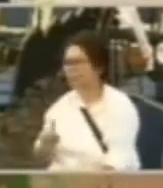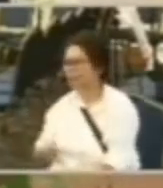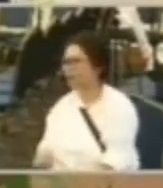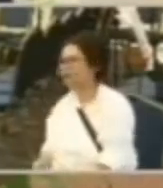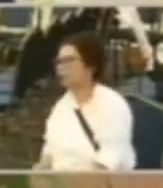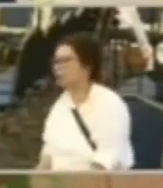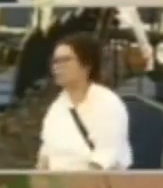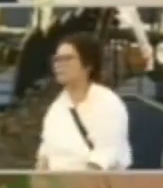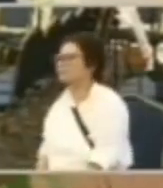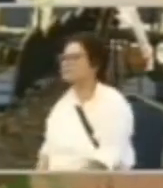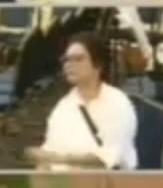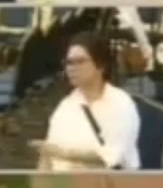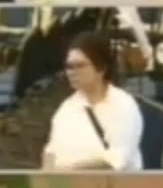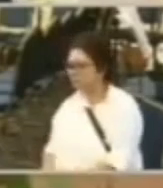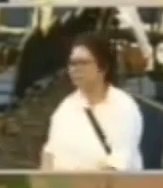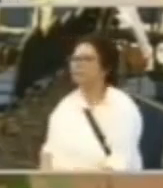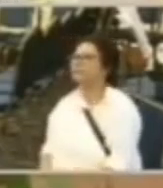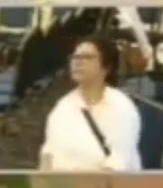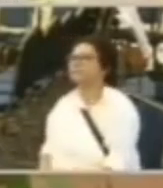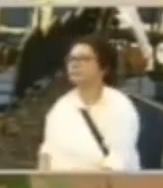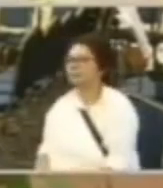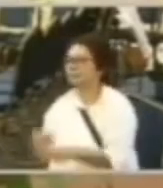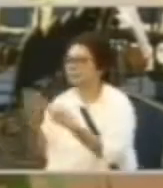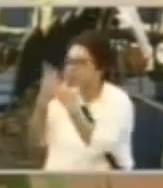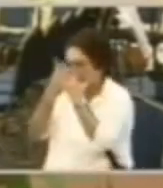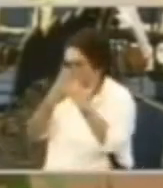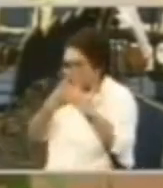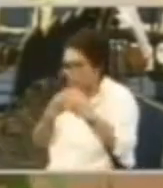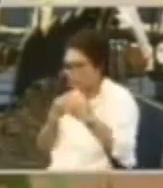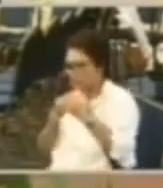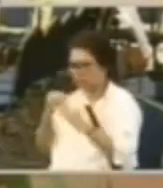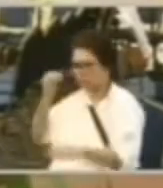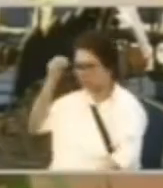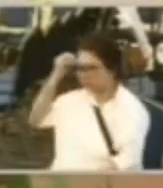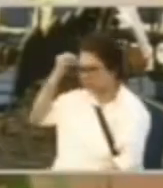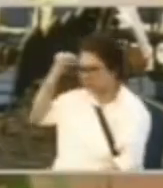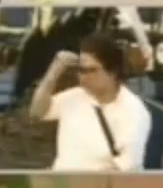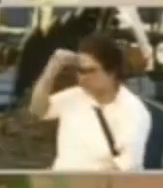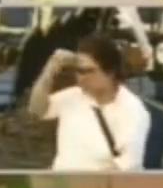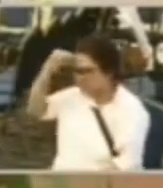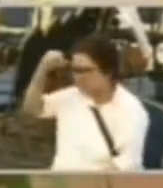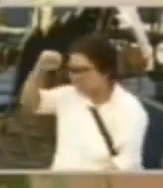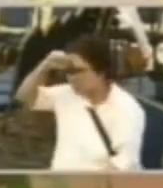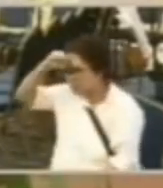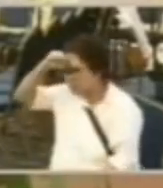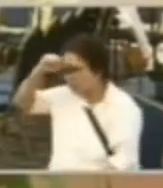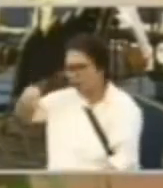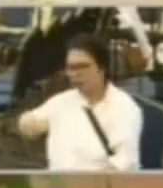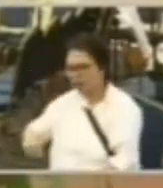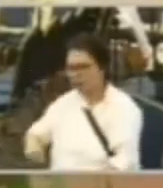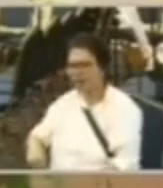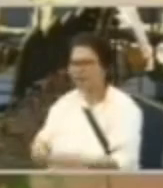anak, saya lihat ada satu anak, kelihatan dari wajahnya bodoh. Kan bodoh pinter kelihatan dari wajah.